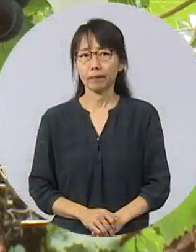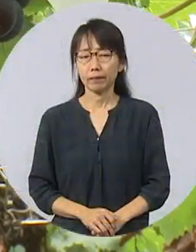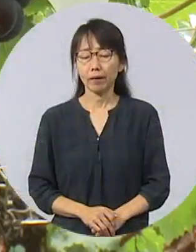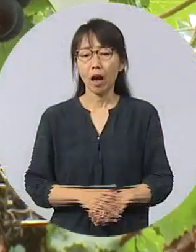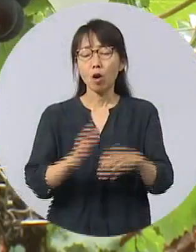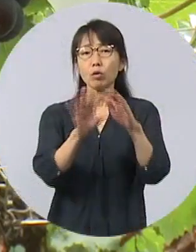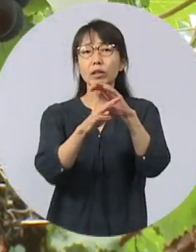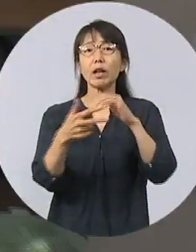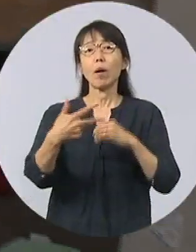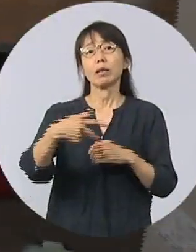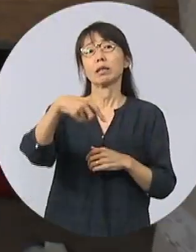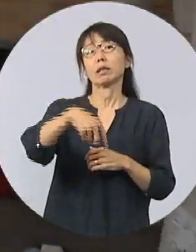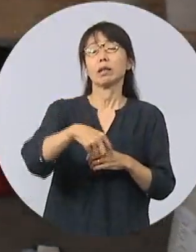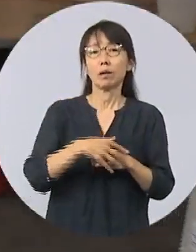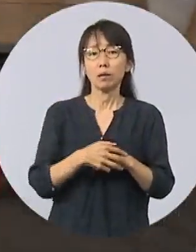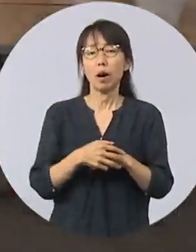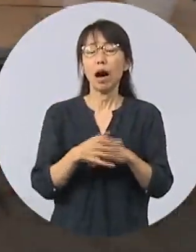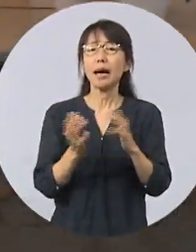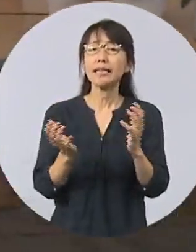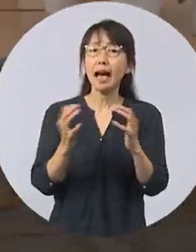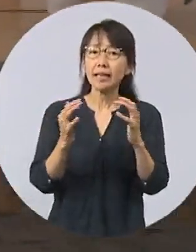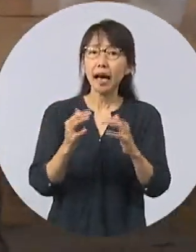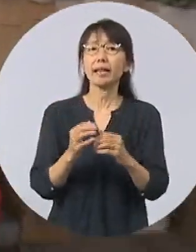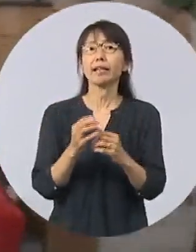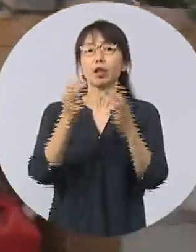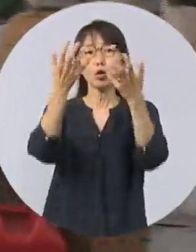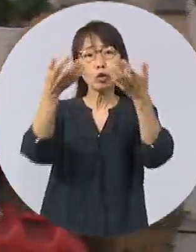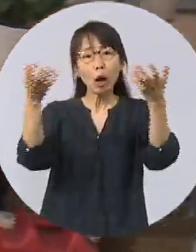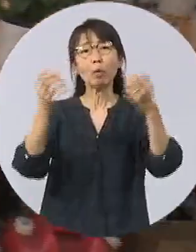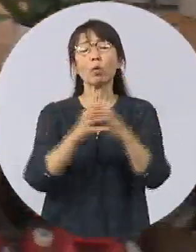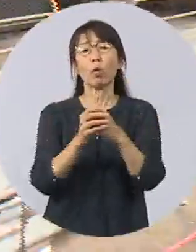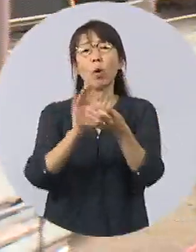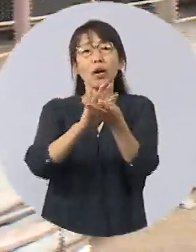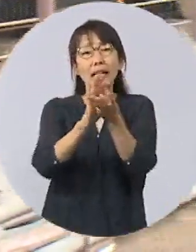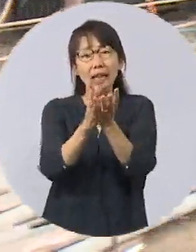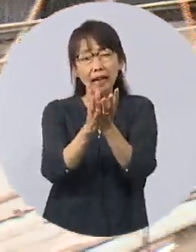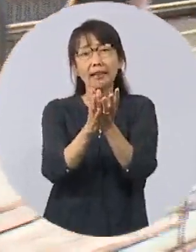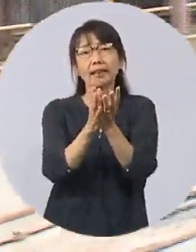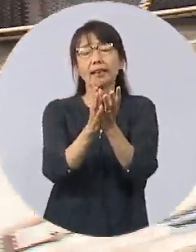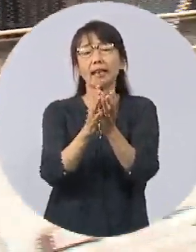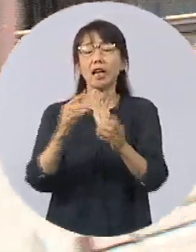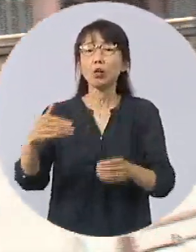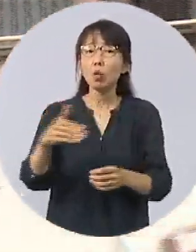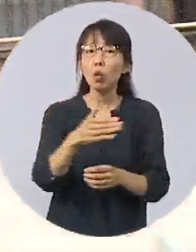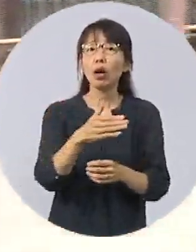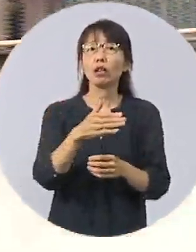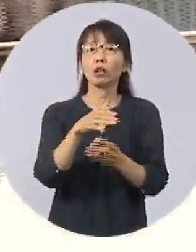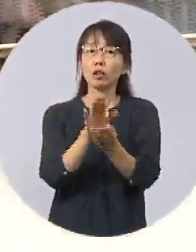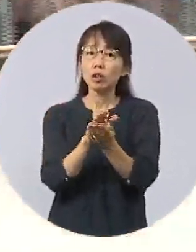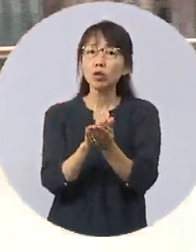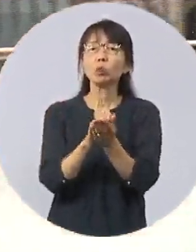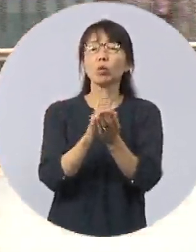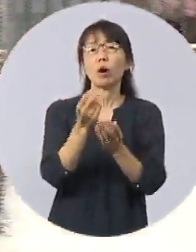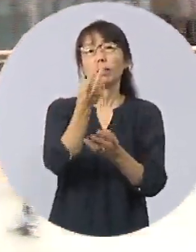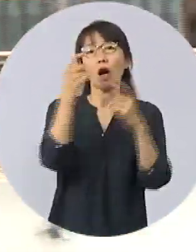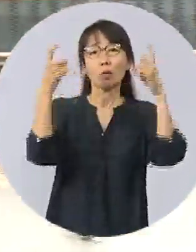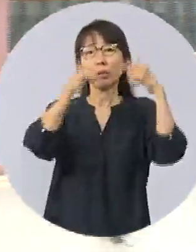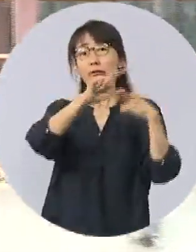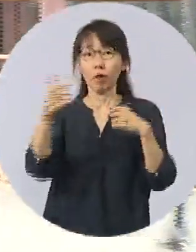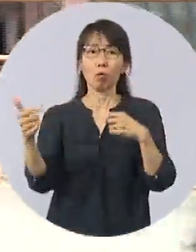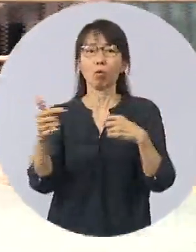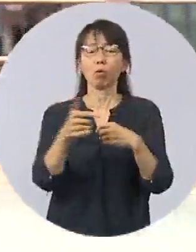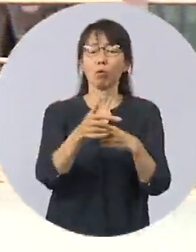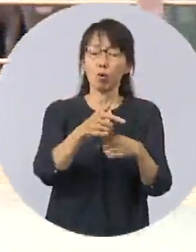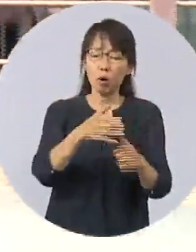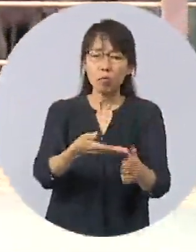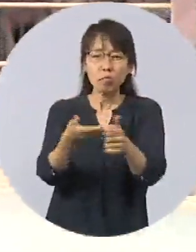藤沢市では野菜や果物、牡蠣、魚介類、畜産物など豊かな農水産物が